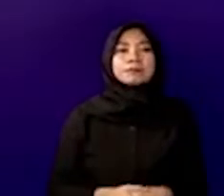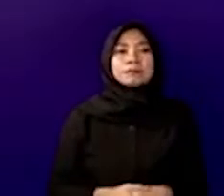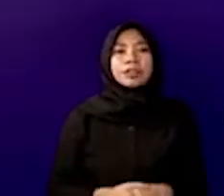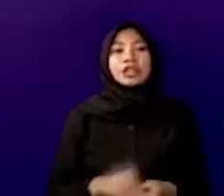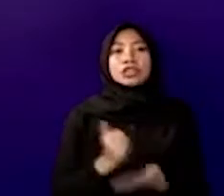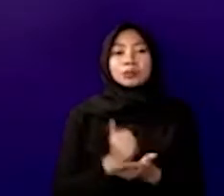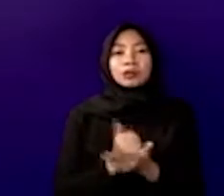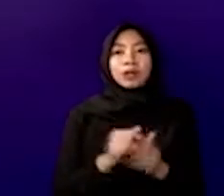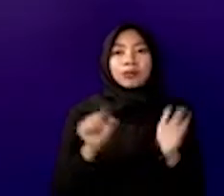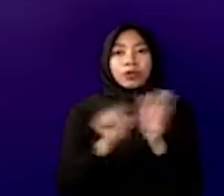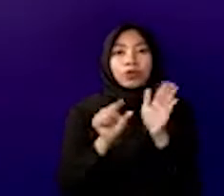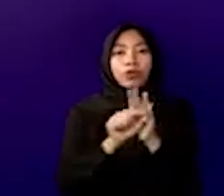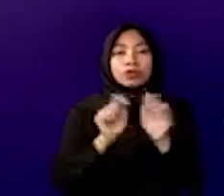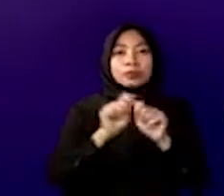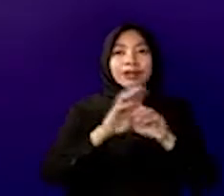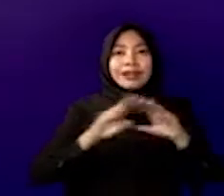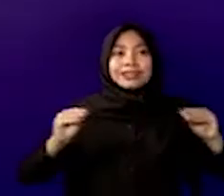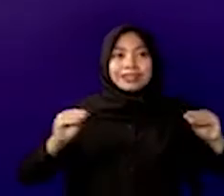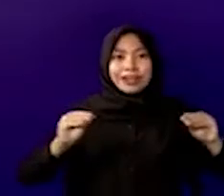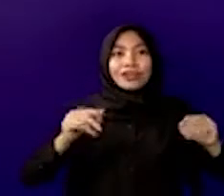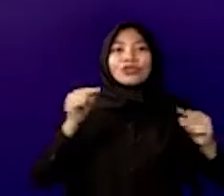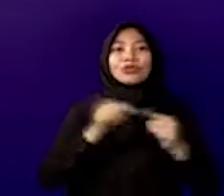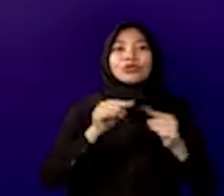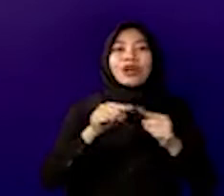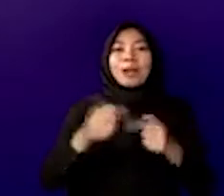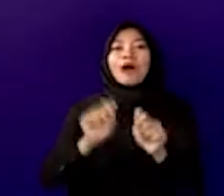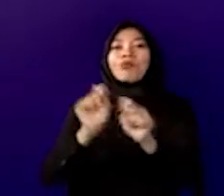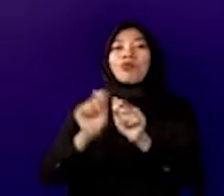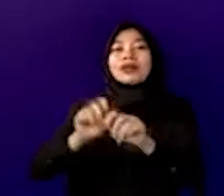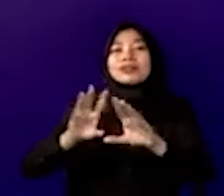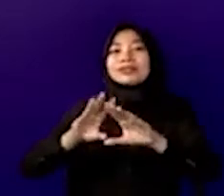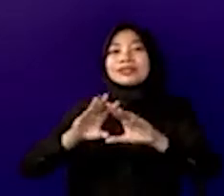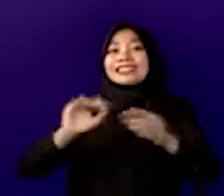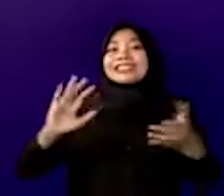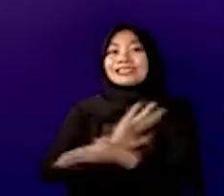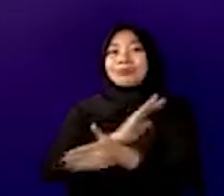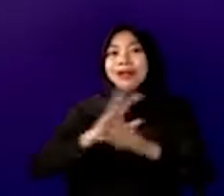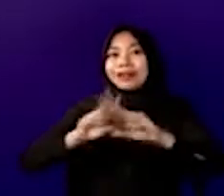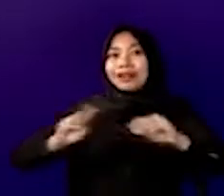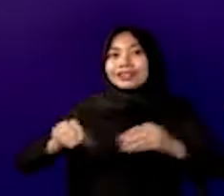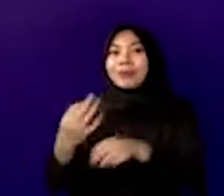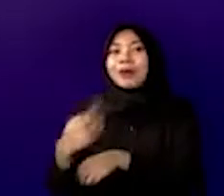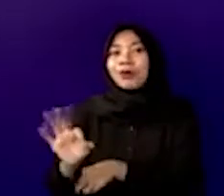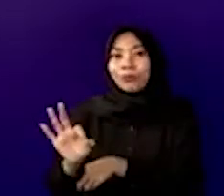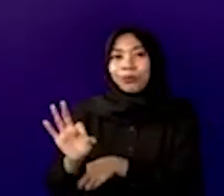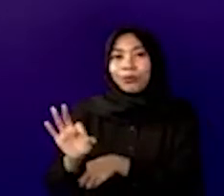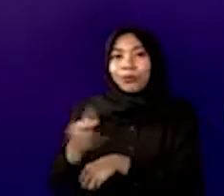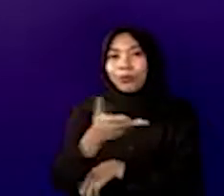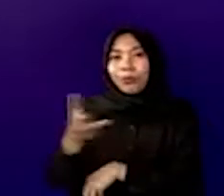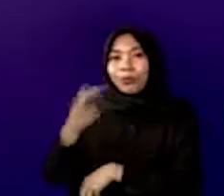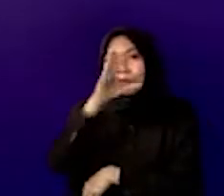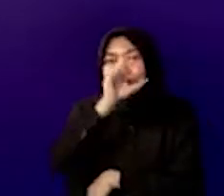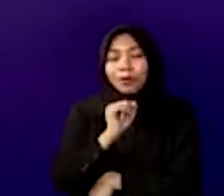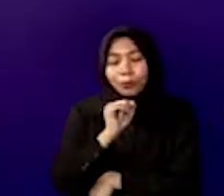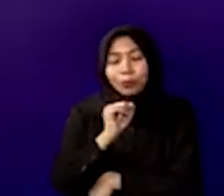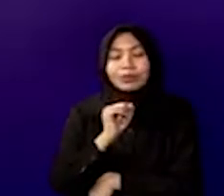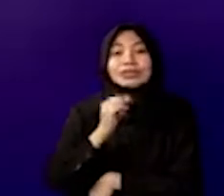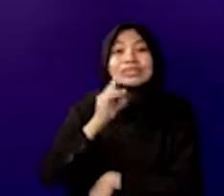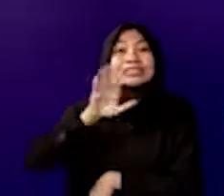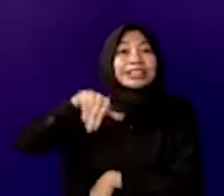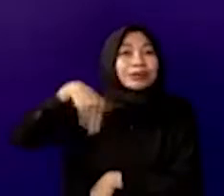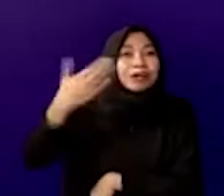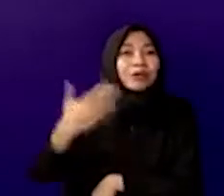menciptakan lapangan kerja seperti judulnya Dan kita ketahui hari ini itu setiap tahun ada 6,9 juta orang